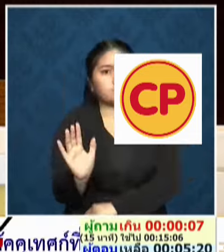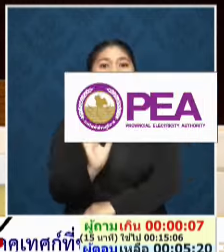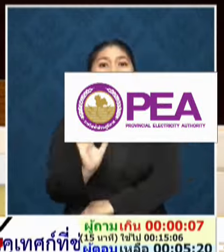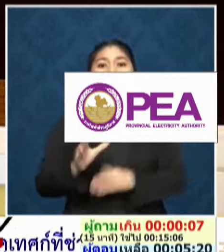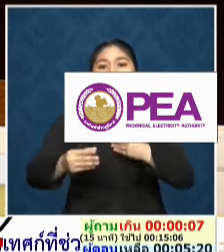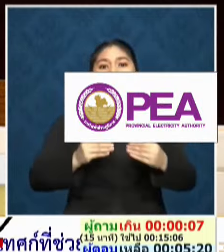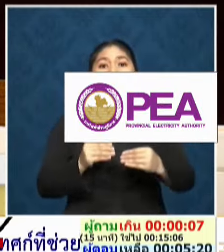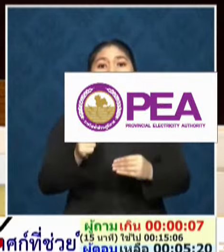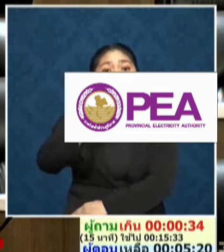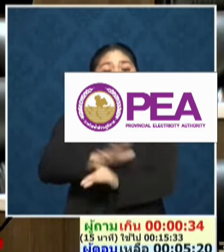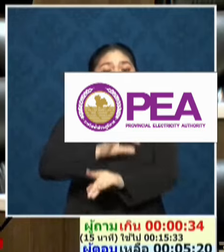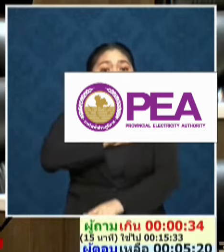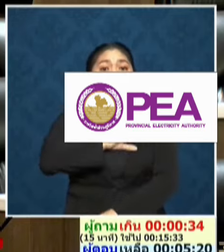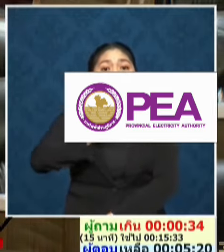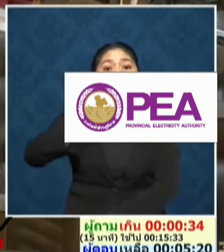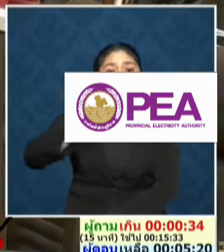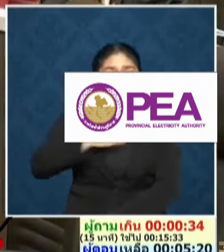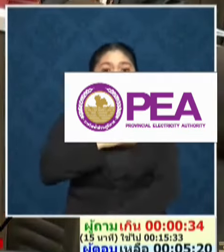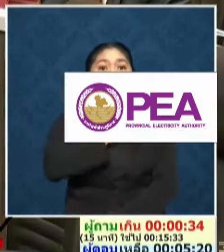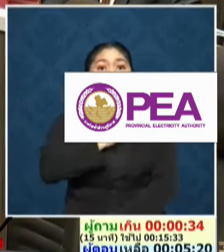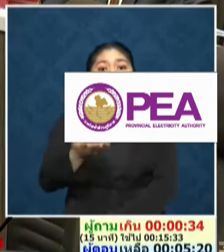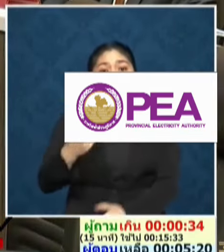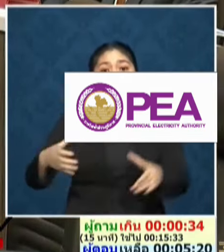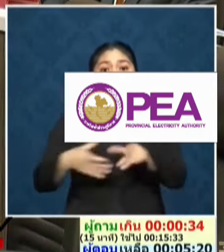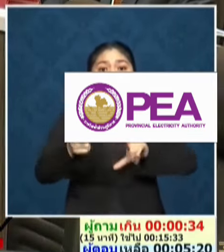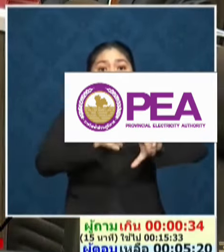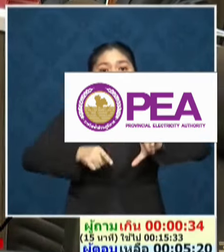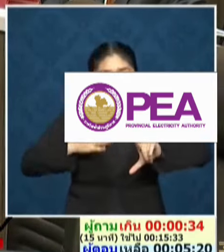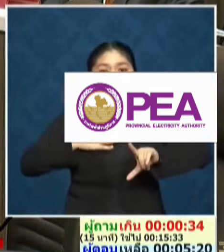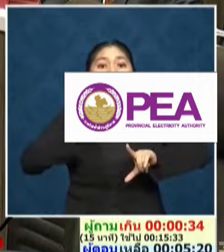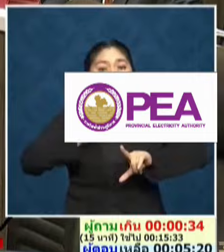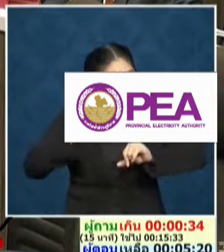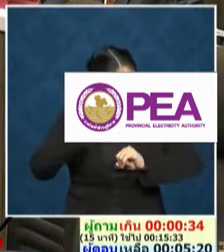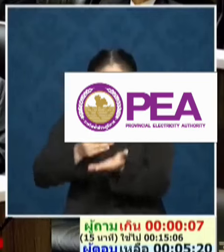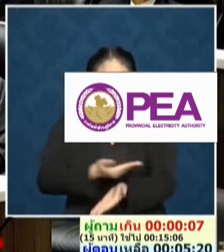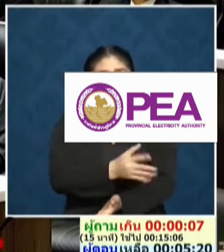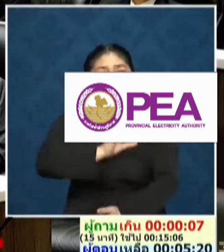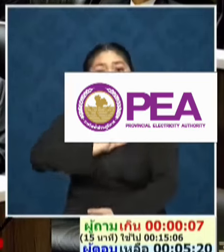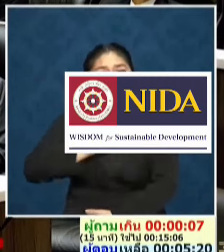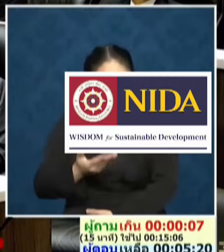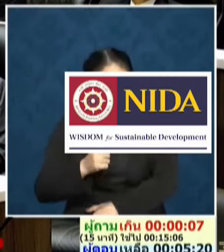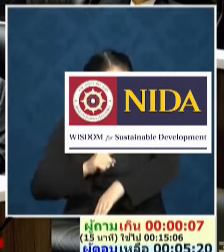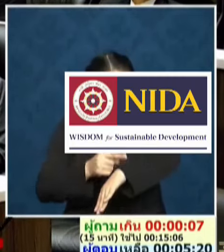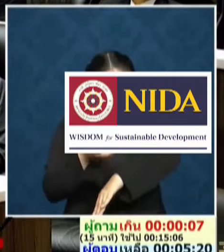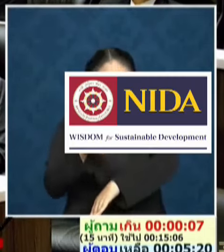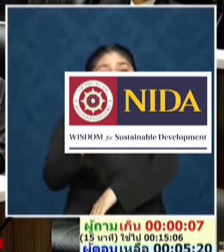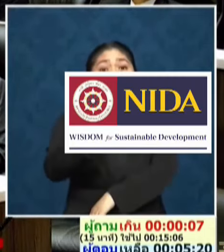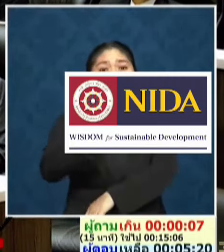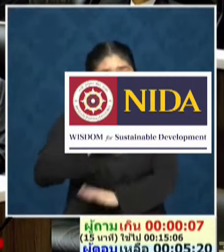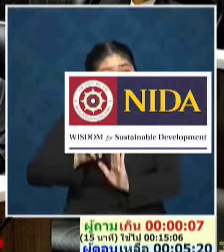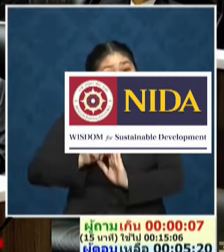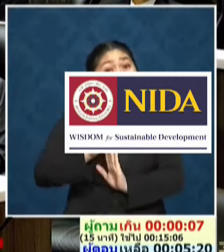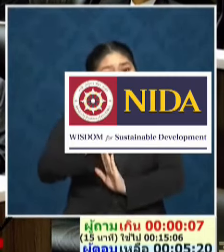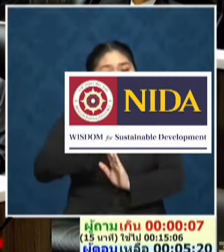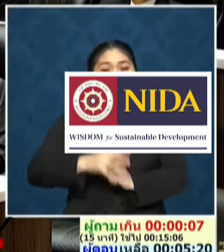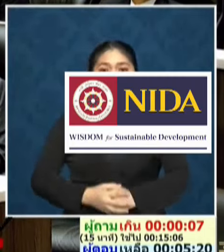พรรคเ้าไกก็ประท้วงว่าคำวินิจฉัยของประธานเป็นที่สุดอ่ะเดี๋ยวไปดูจังหวะนี้กันค่ะผมรบกวนเวลาอีกเล็กน้อยจริงๆครับสักไม่เกิน